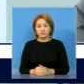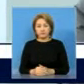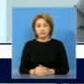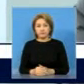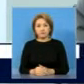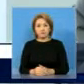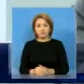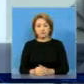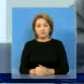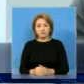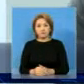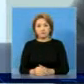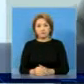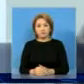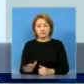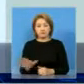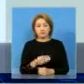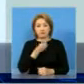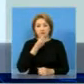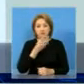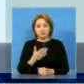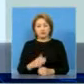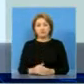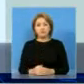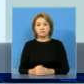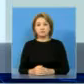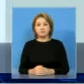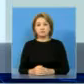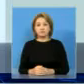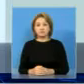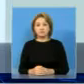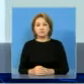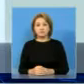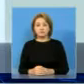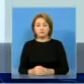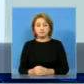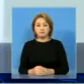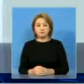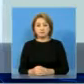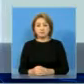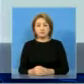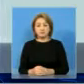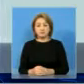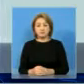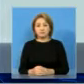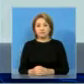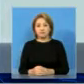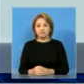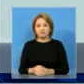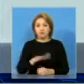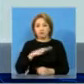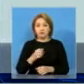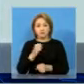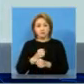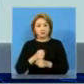Басқа не айтам, басқа жағдайым жақсы. Мына ауылдағы арнайы тапсырыс бойынша мына жерде қорым бар, оның да жаңағы көп жұмысы